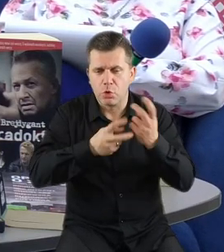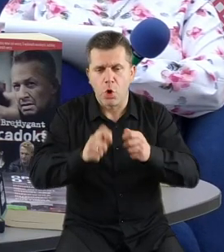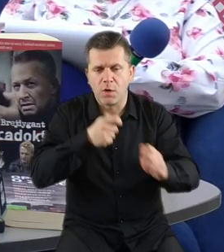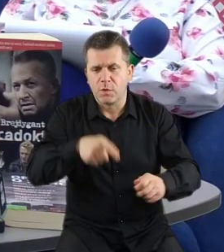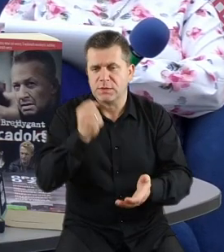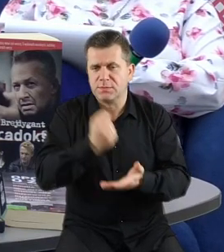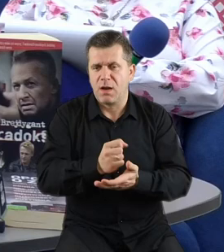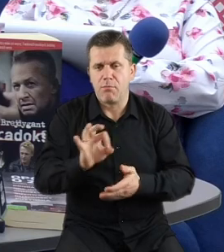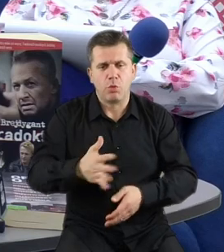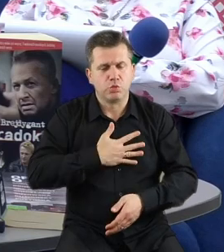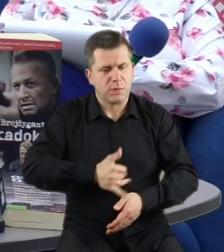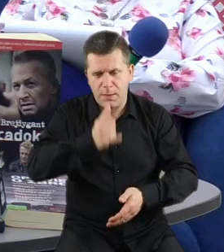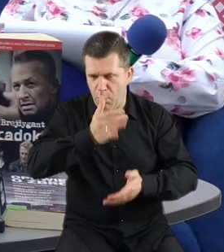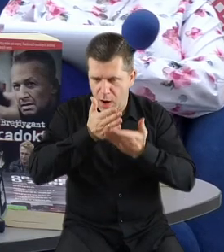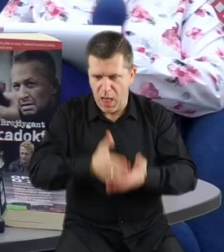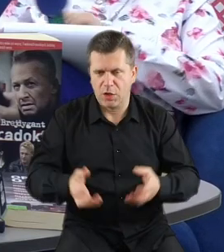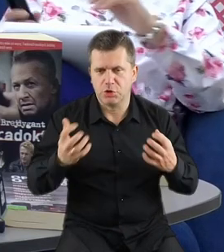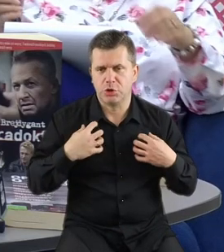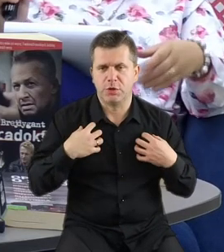tą sprawę, bo sobie nie radzą z życiem.